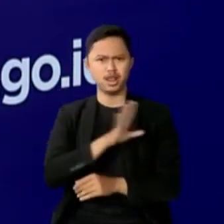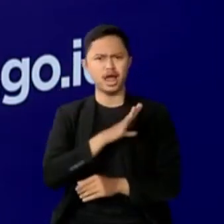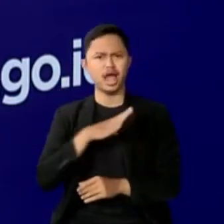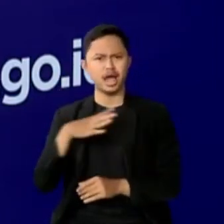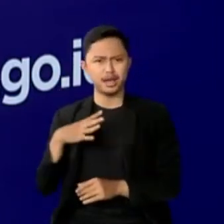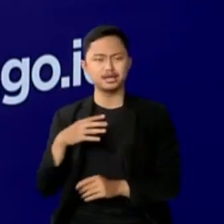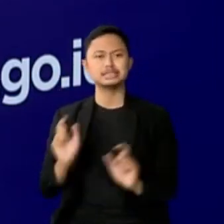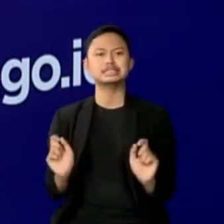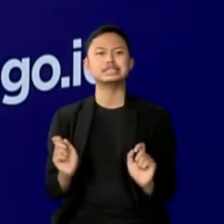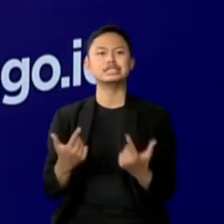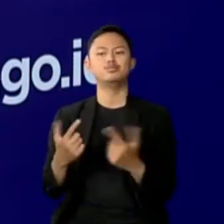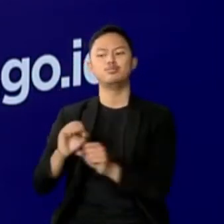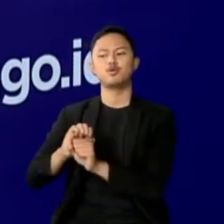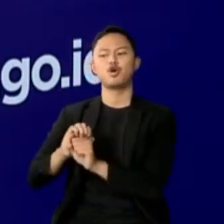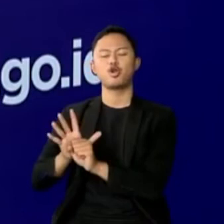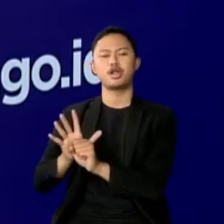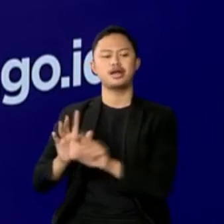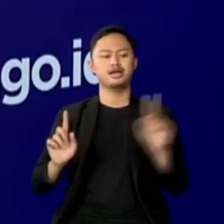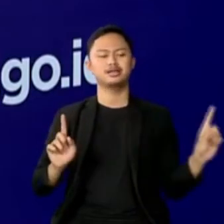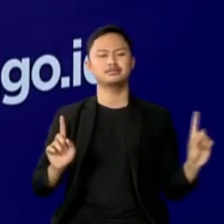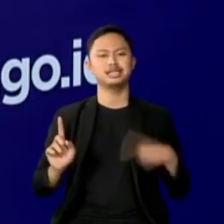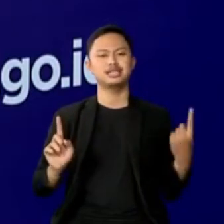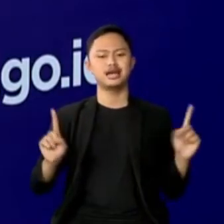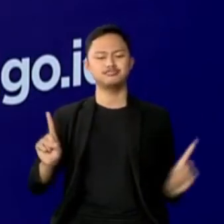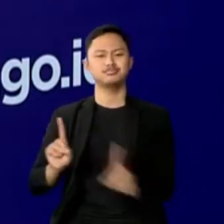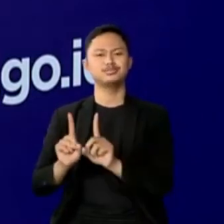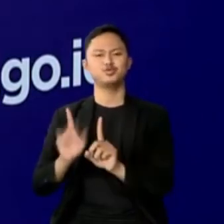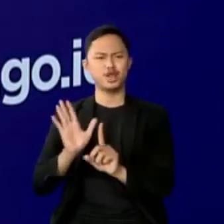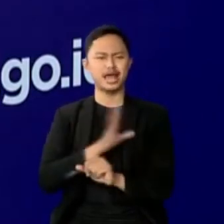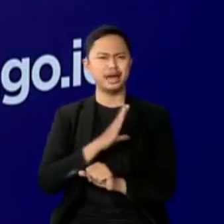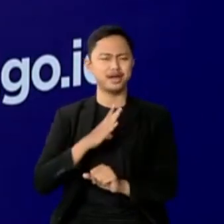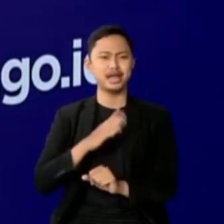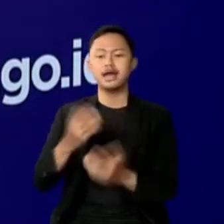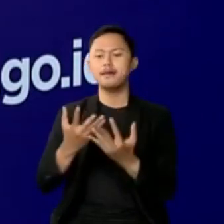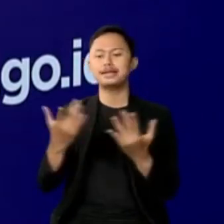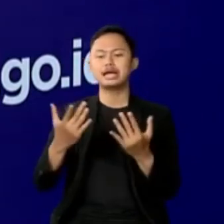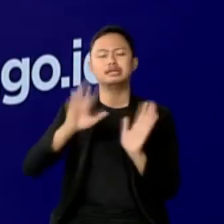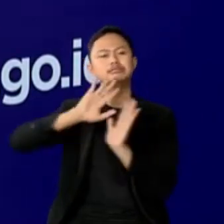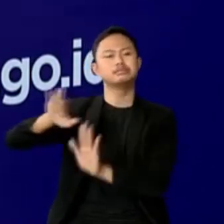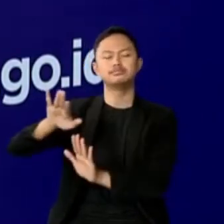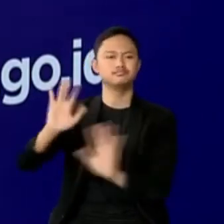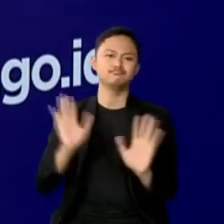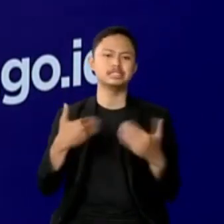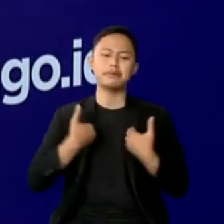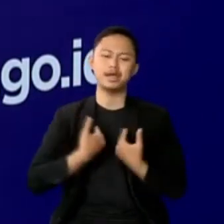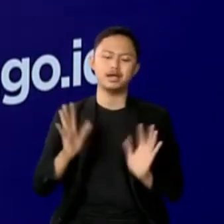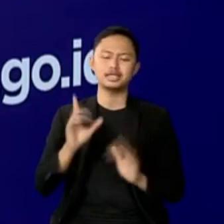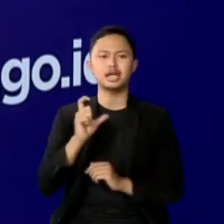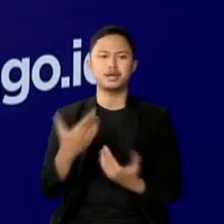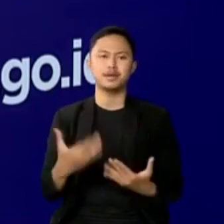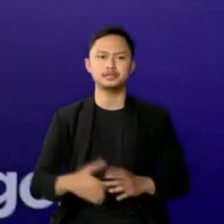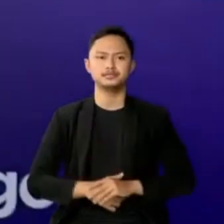Nino brovp hidup berdampingan dengan virus cover 19 Bagaimanakah agar masyarakat ini tidak lengah dan juga lelah dalam menghadapi pandemi ini